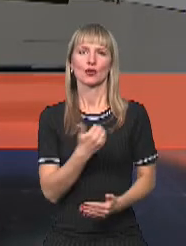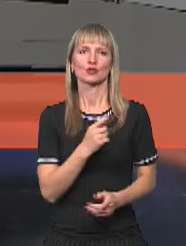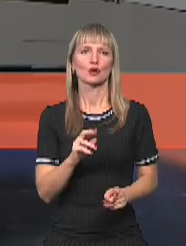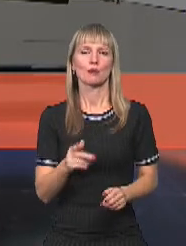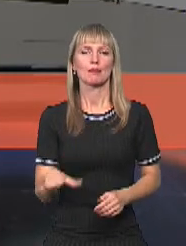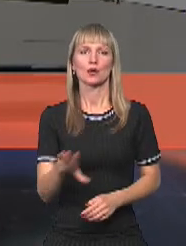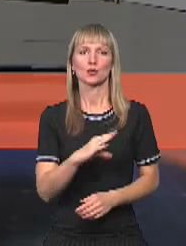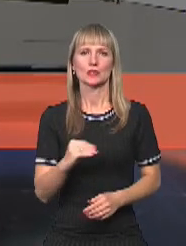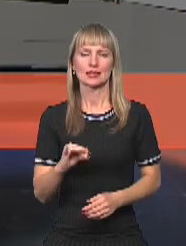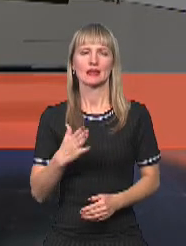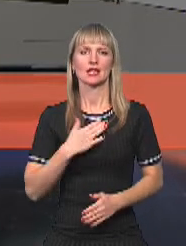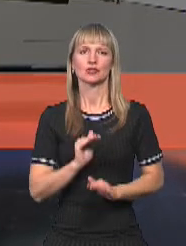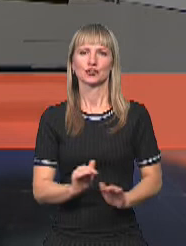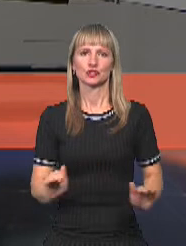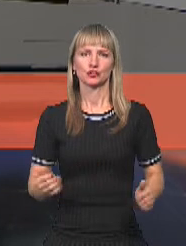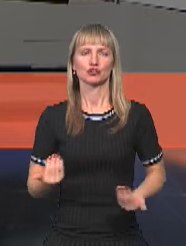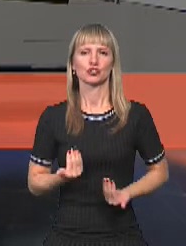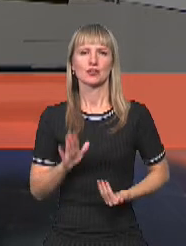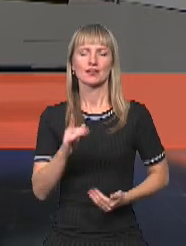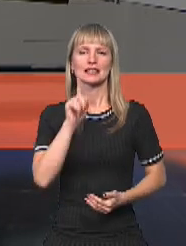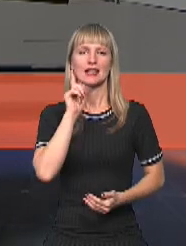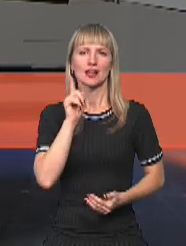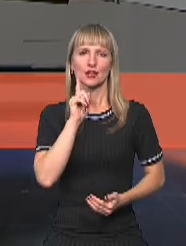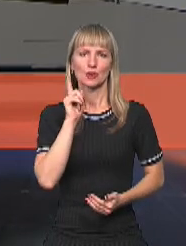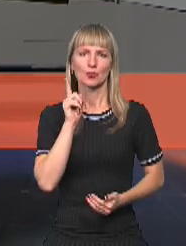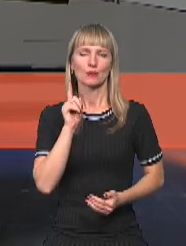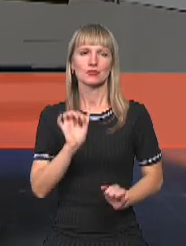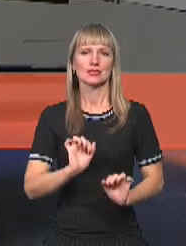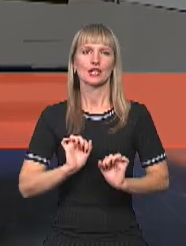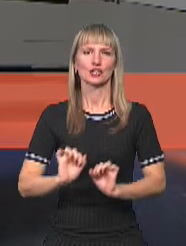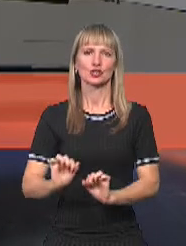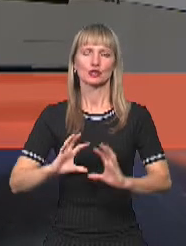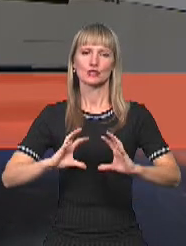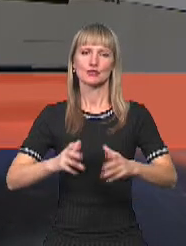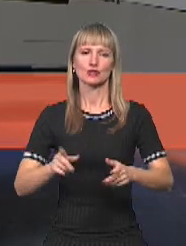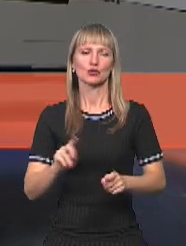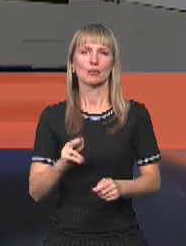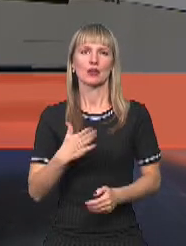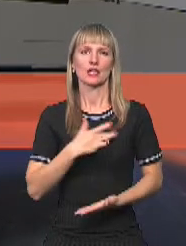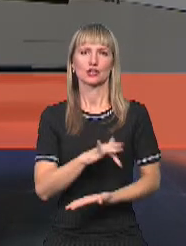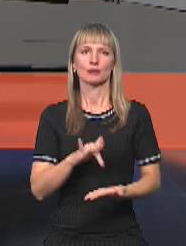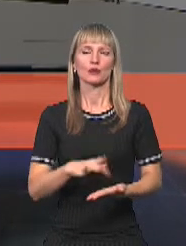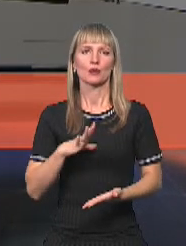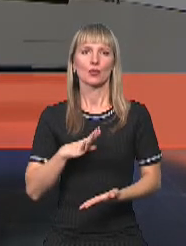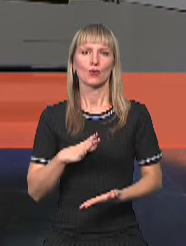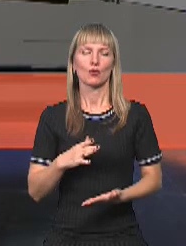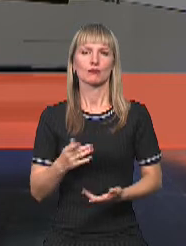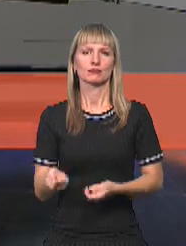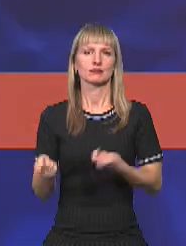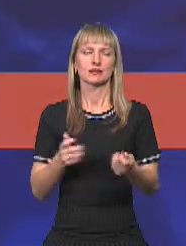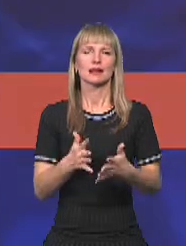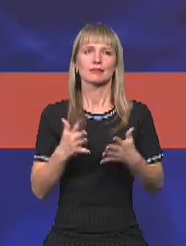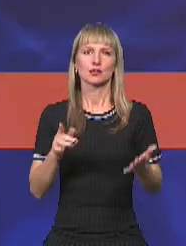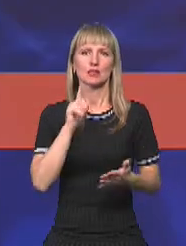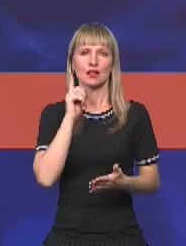ми всі і наші діти жили в зеленому, захищеному світі. Да? Щоб наше місто було одне з найбільш зелених в